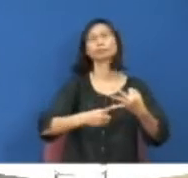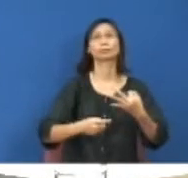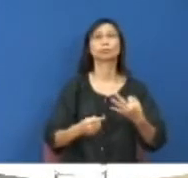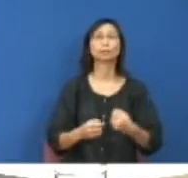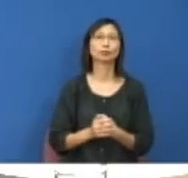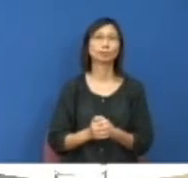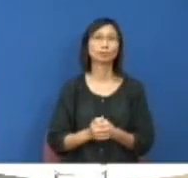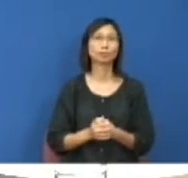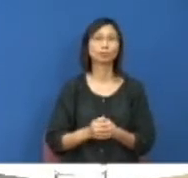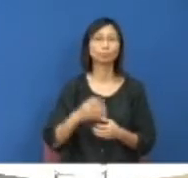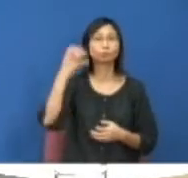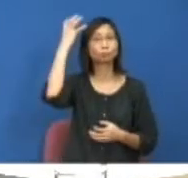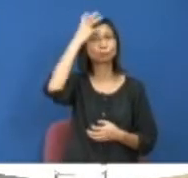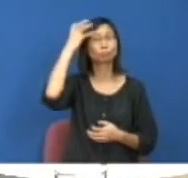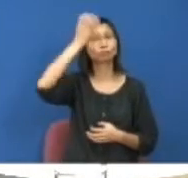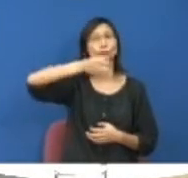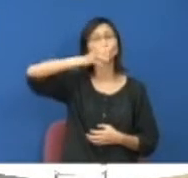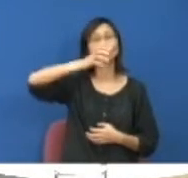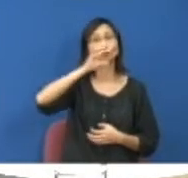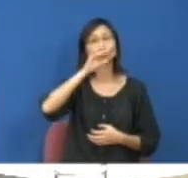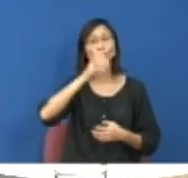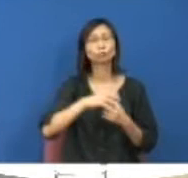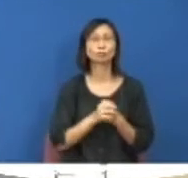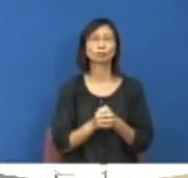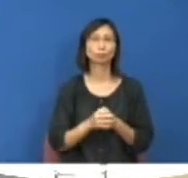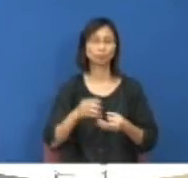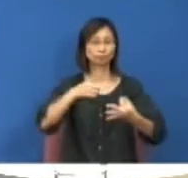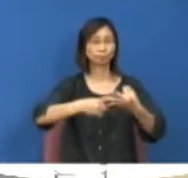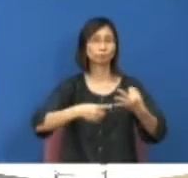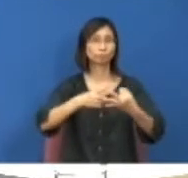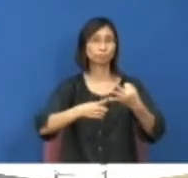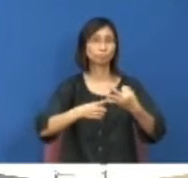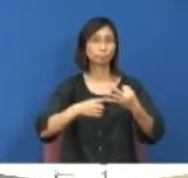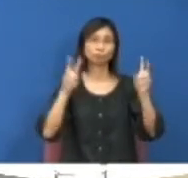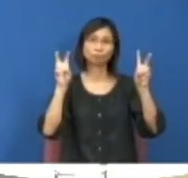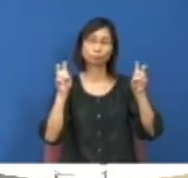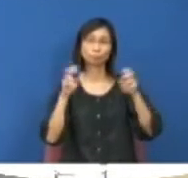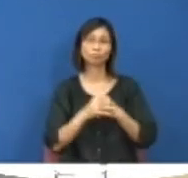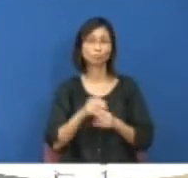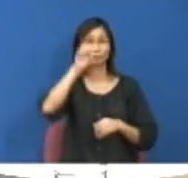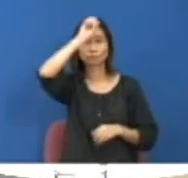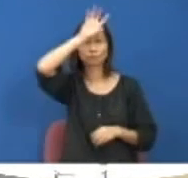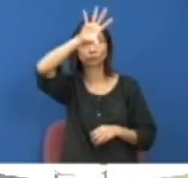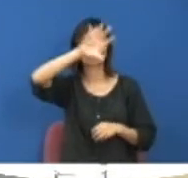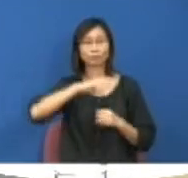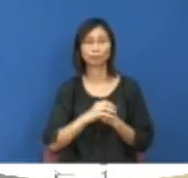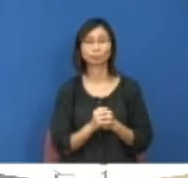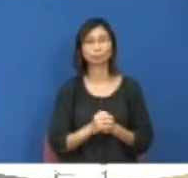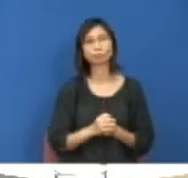酒。咁當然係莫洛托夫發明㗎啦，即係呢位仁兄咁就得意，